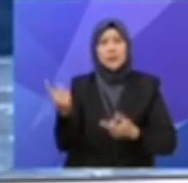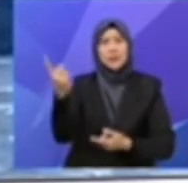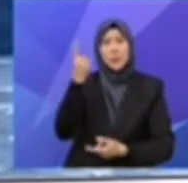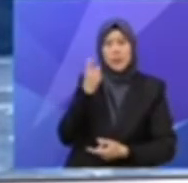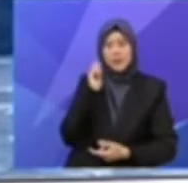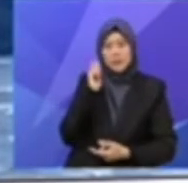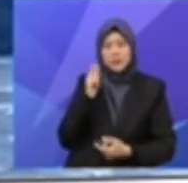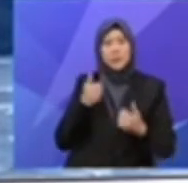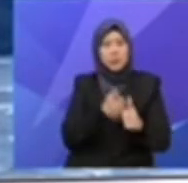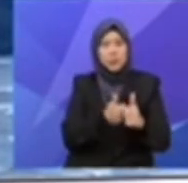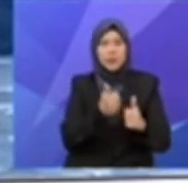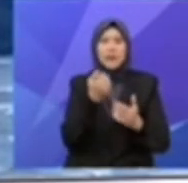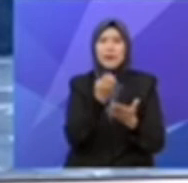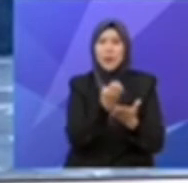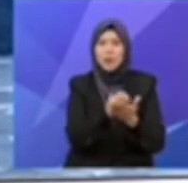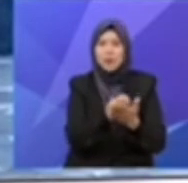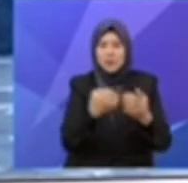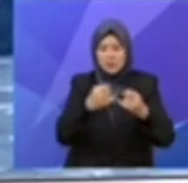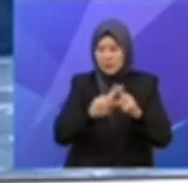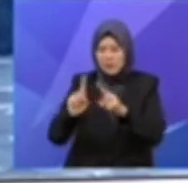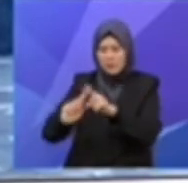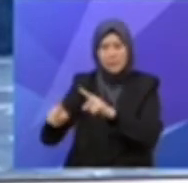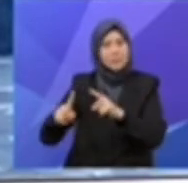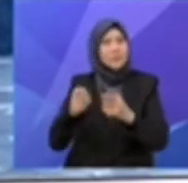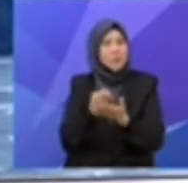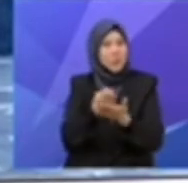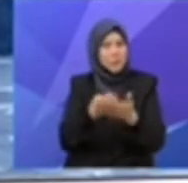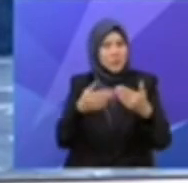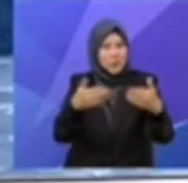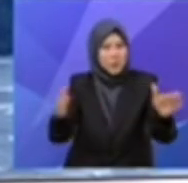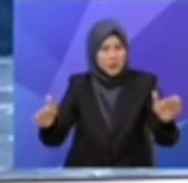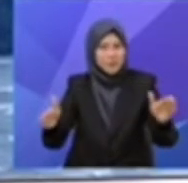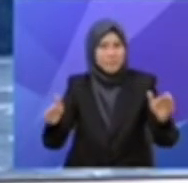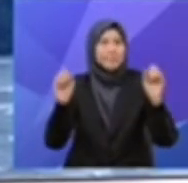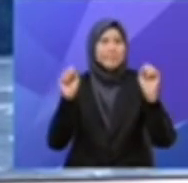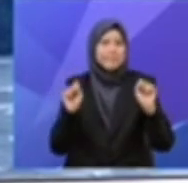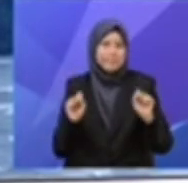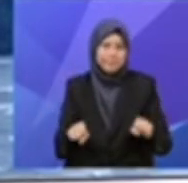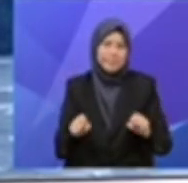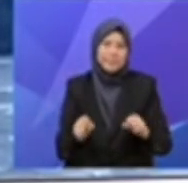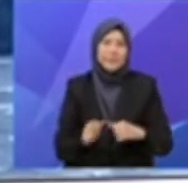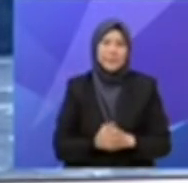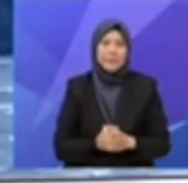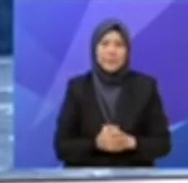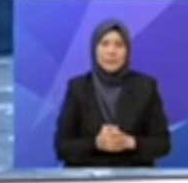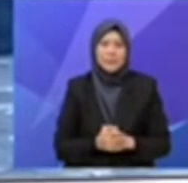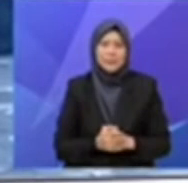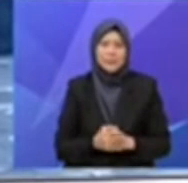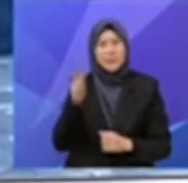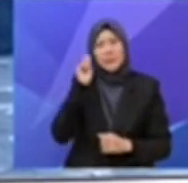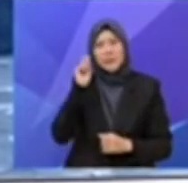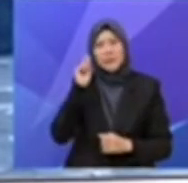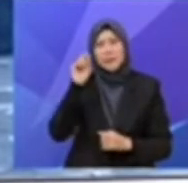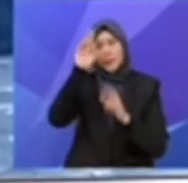bertandakan kepada 11 jenis aktivitas ekonomi yang kita benarkan ya dan peti kaca yang mau